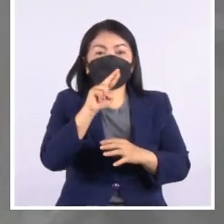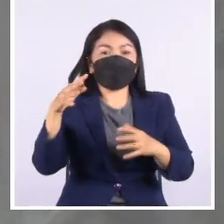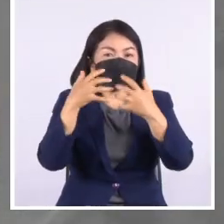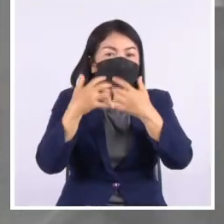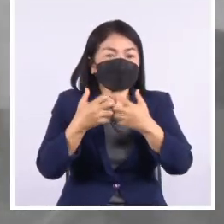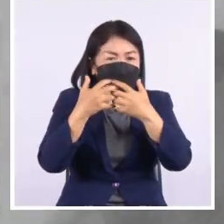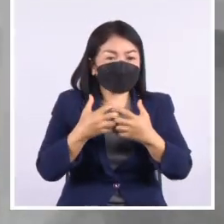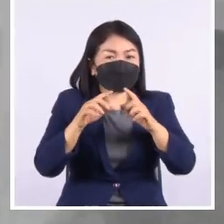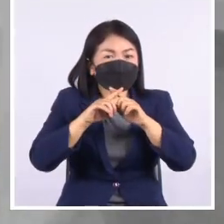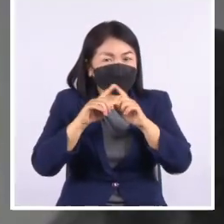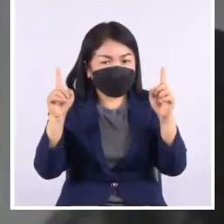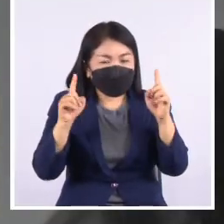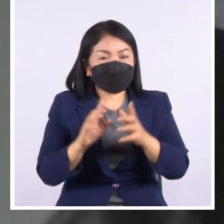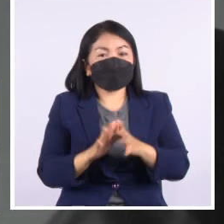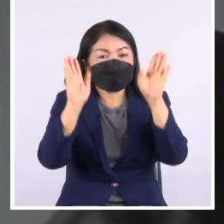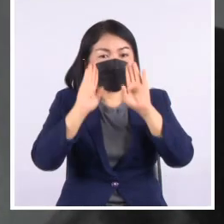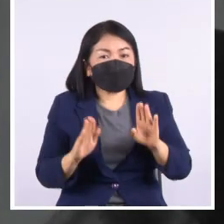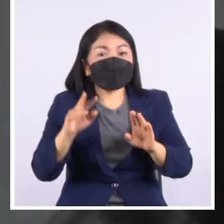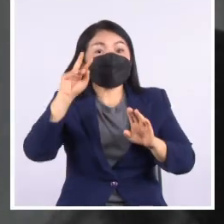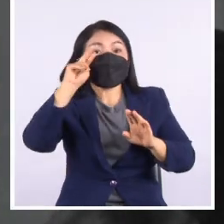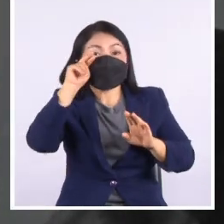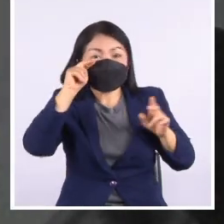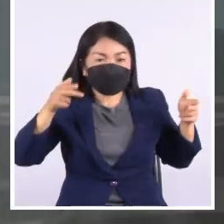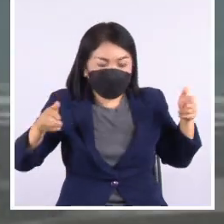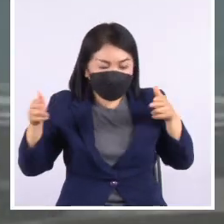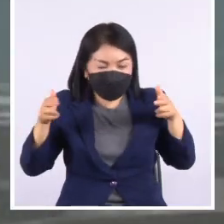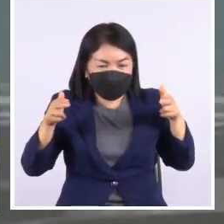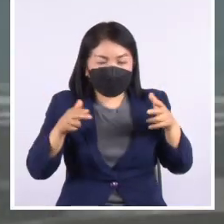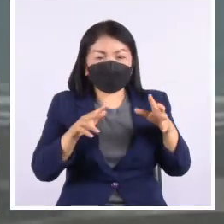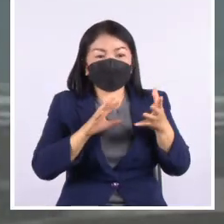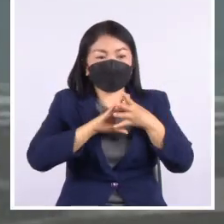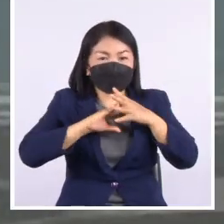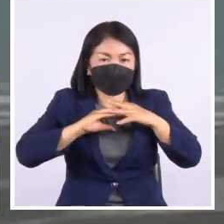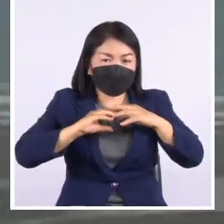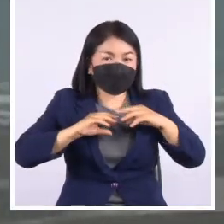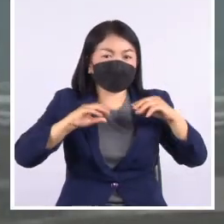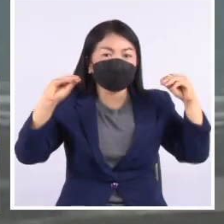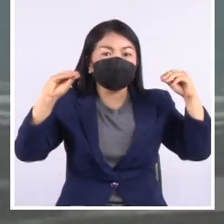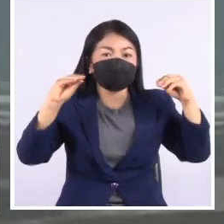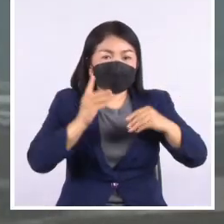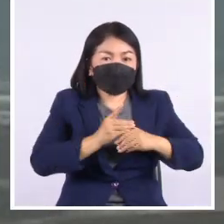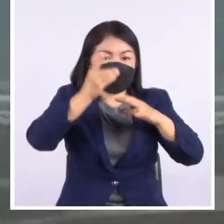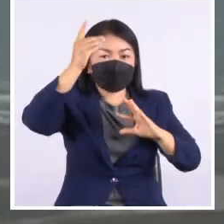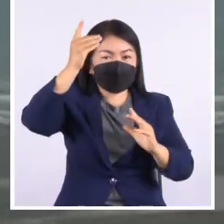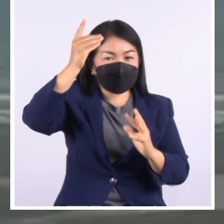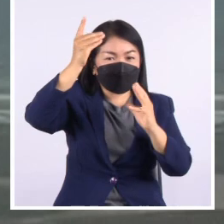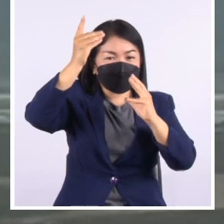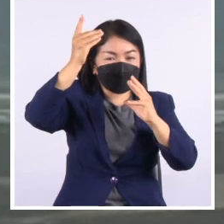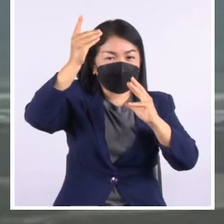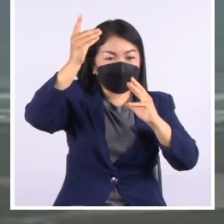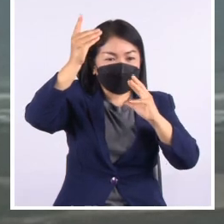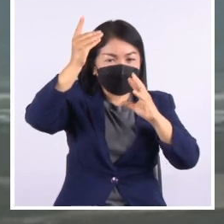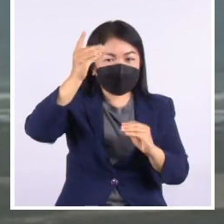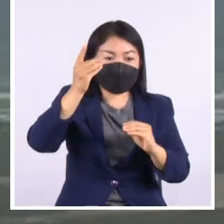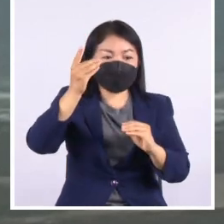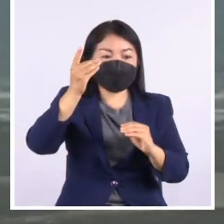แต่ว่าระบบดับเพลิงอัตโนมัติได้ปล่อยน้ำไหลออกมาอย่างต่อเนื่องบนแท่นจอดจนกระทั่งไฟดับในที่สุดส่วนความสำเร็